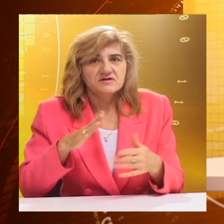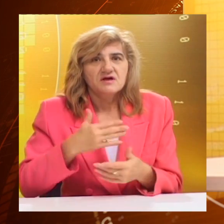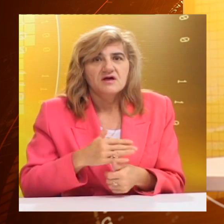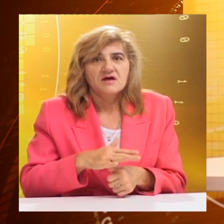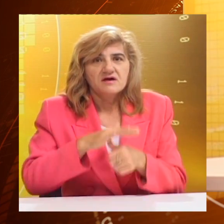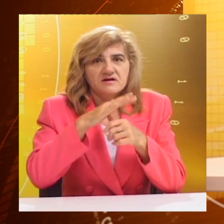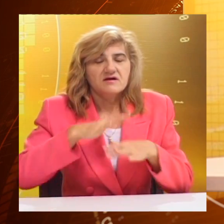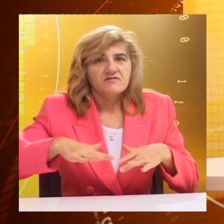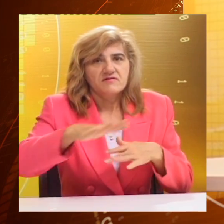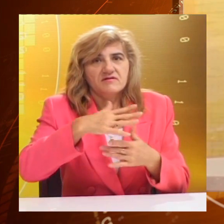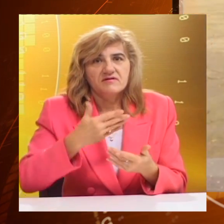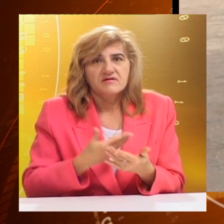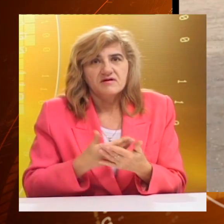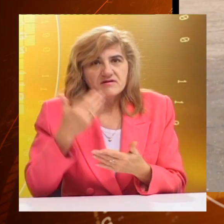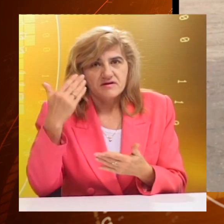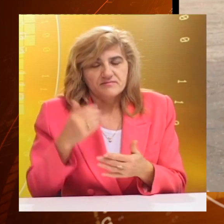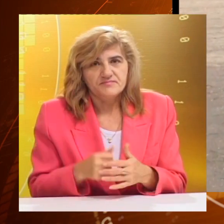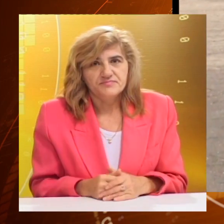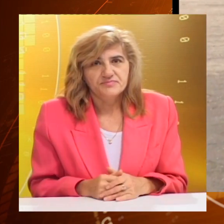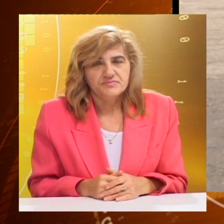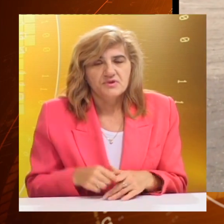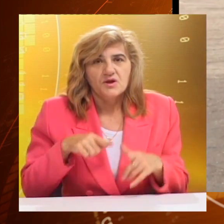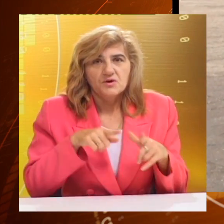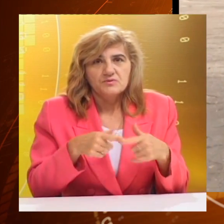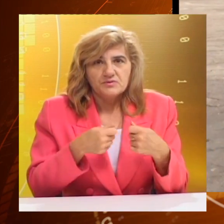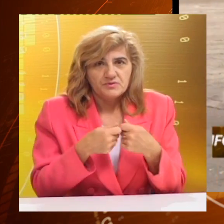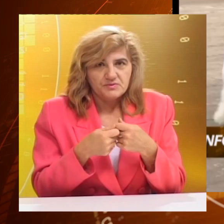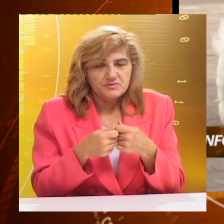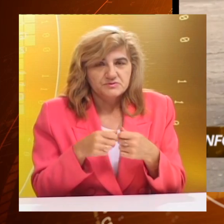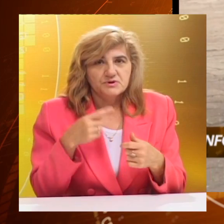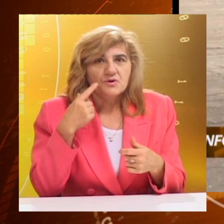životinja na Gradskom trgu. Iz udruženja odgajivača sitnih